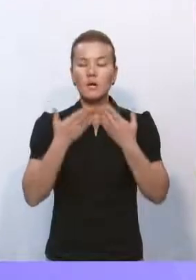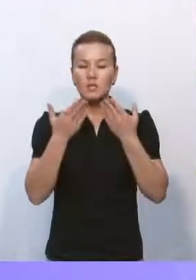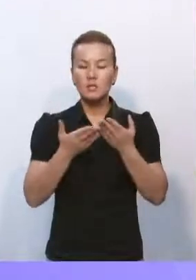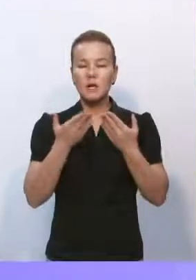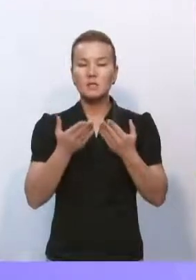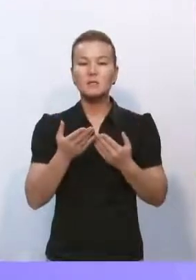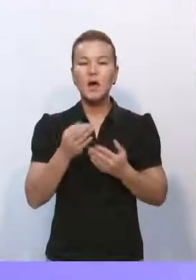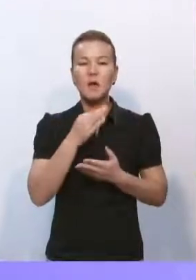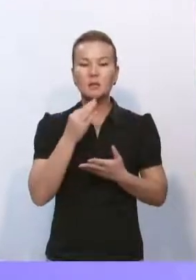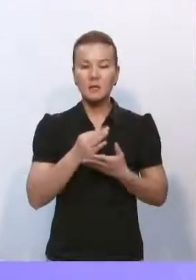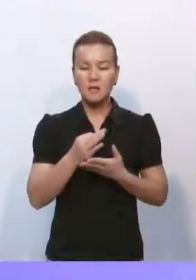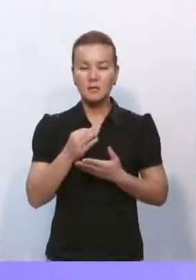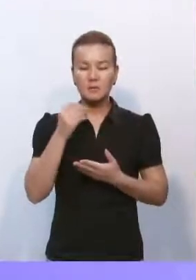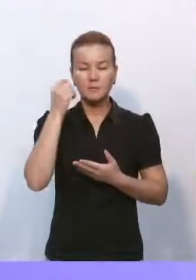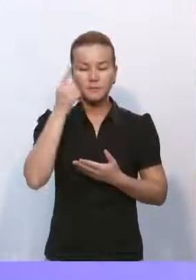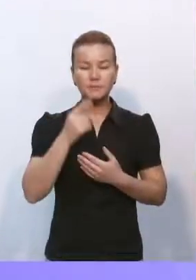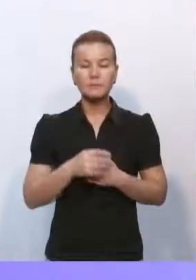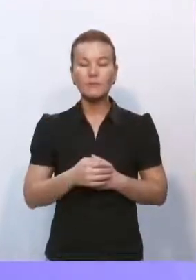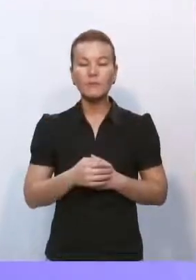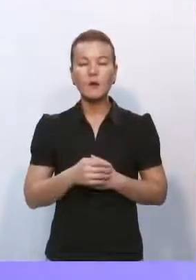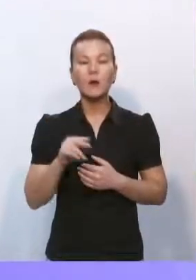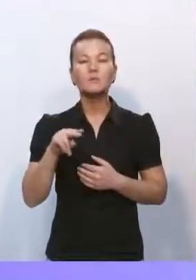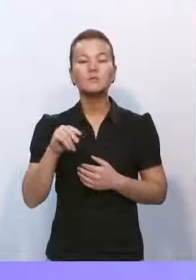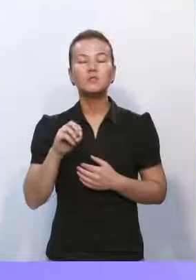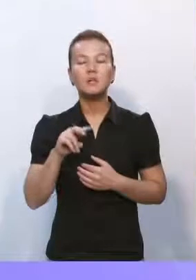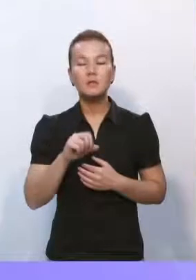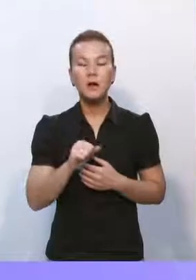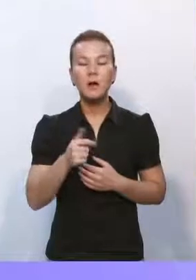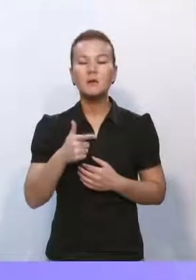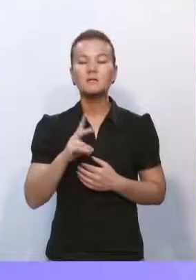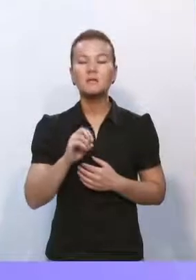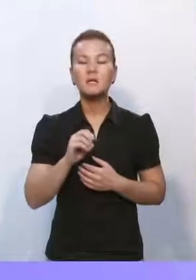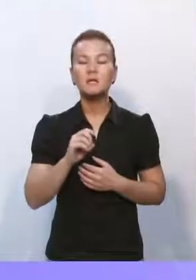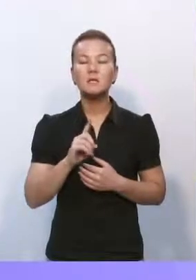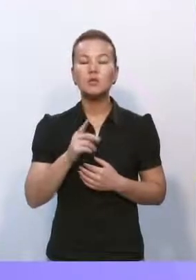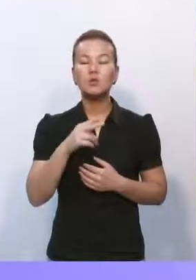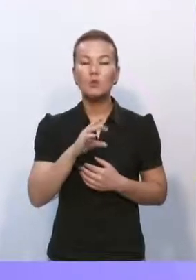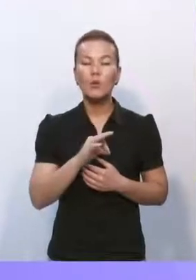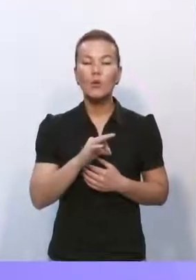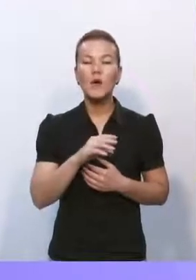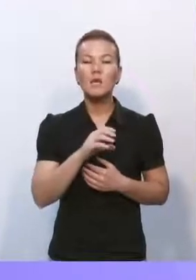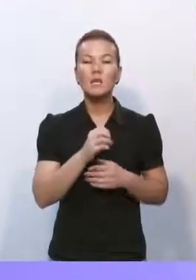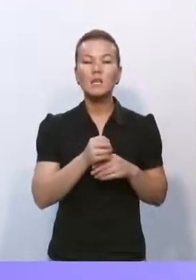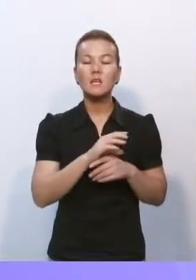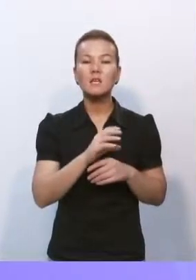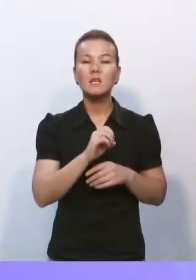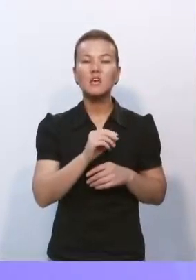Прочитайте отгадки. Пчела, гнездо, ежиха.